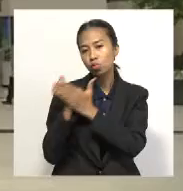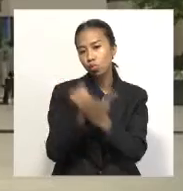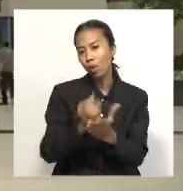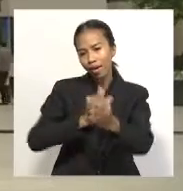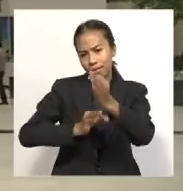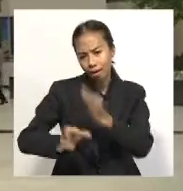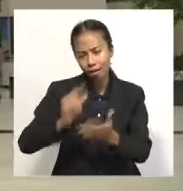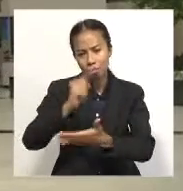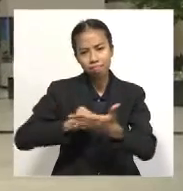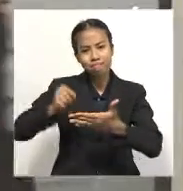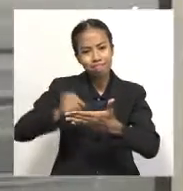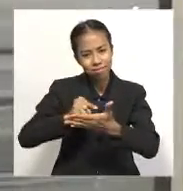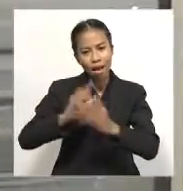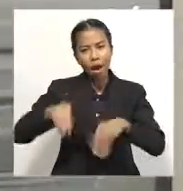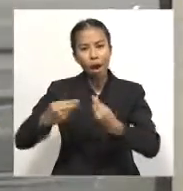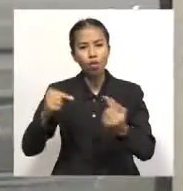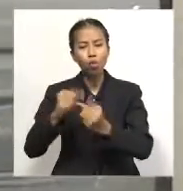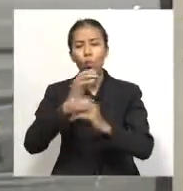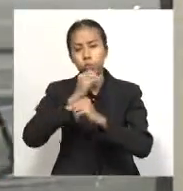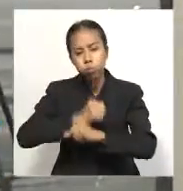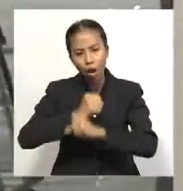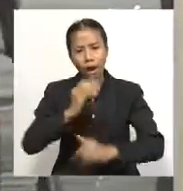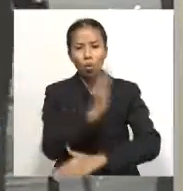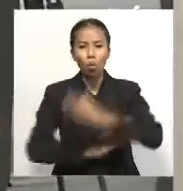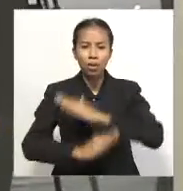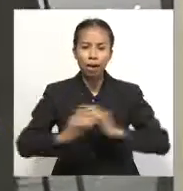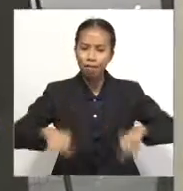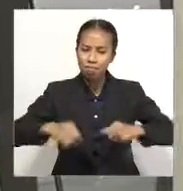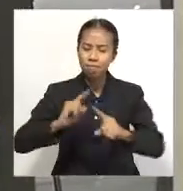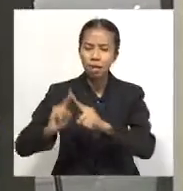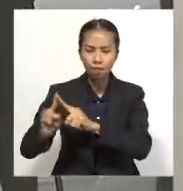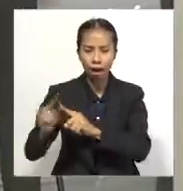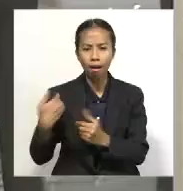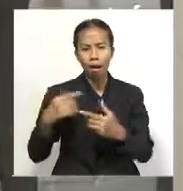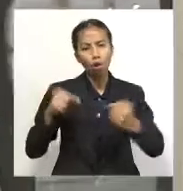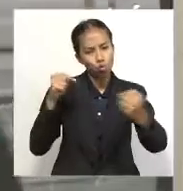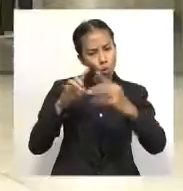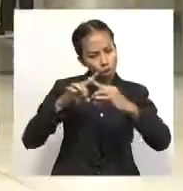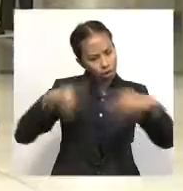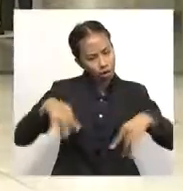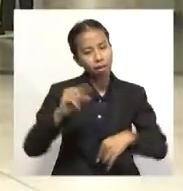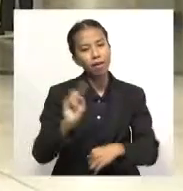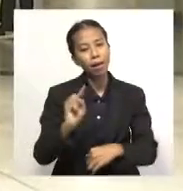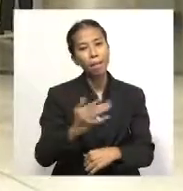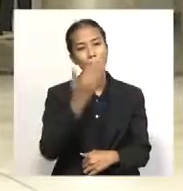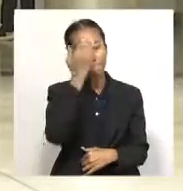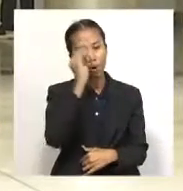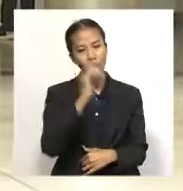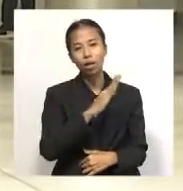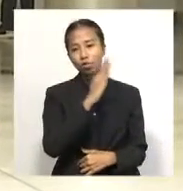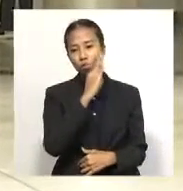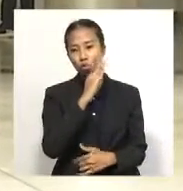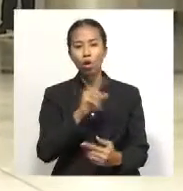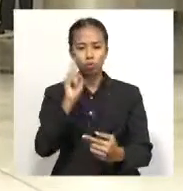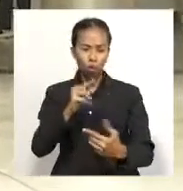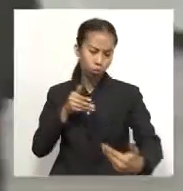ที่ไม่สามารถลงคะแนนด้วยตัวเองขัดหรือแย้งกับรัฐธรรมนูญมาตรา85ที่ระบุให้การออกเสียงลงคะแนนต้องเป็นไปโดยต